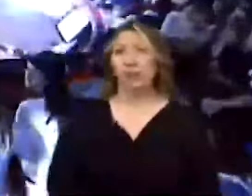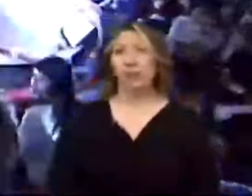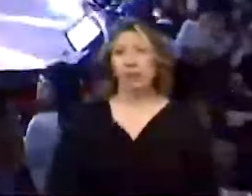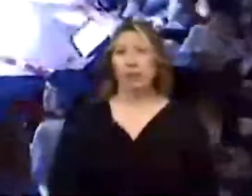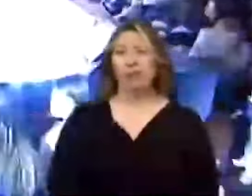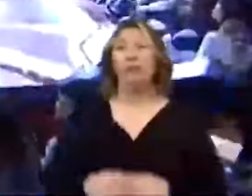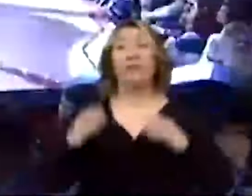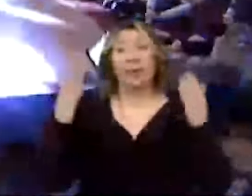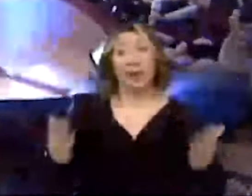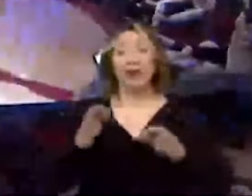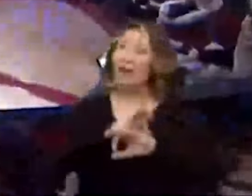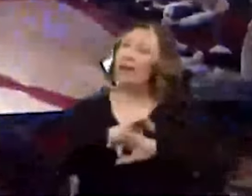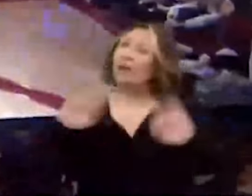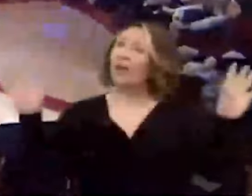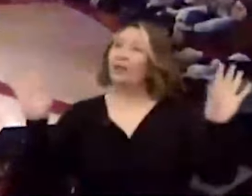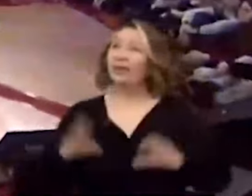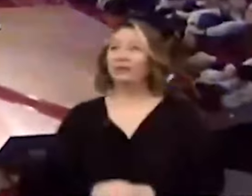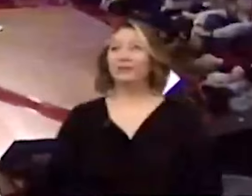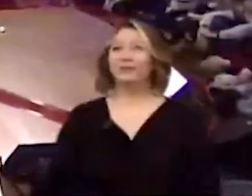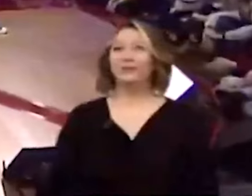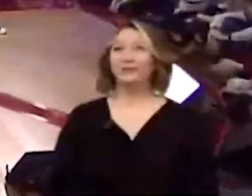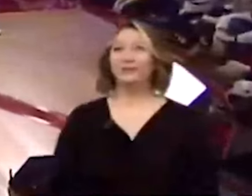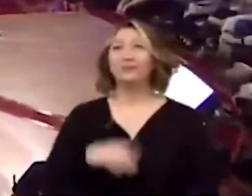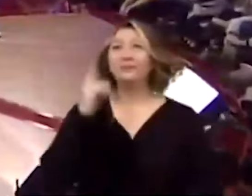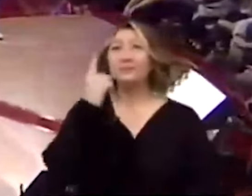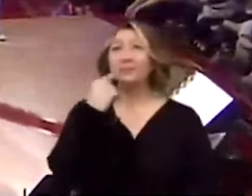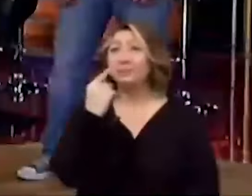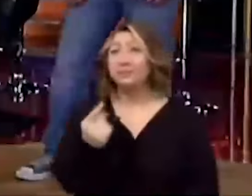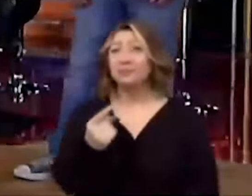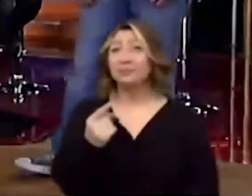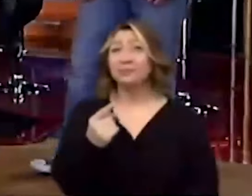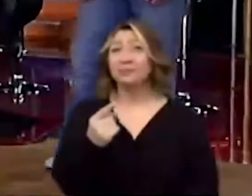Ya kızım. Evet, harikulade, harikulade. Ya bir şey söyleyeceğim.